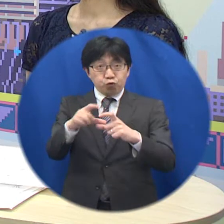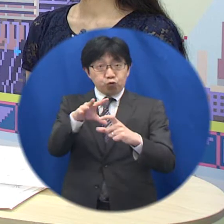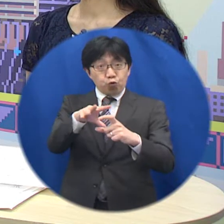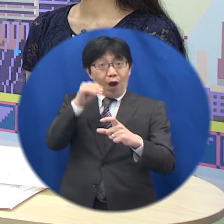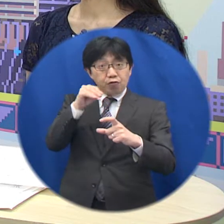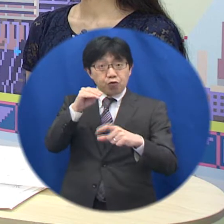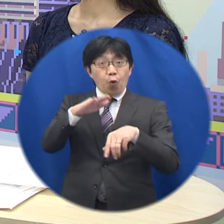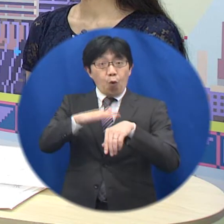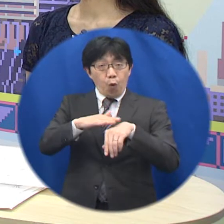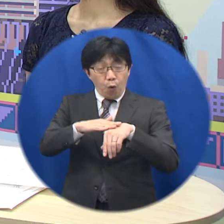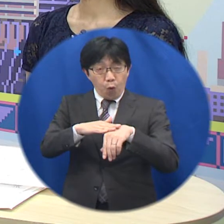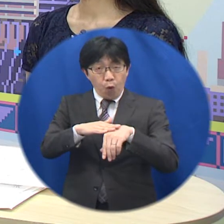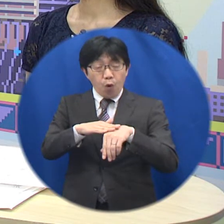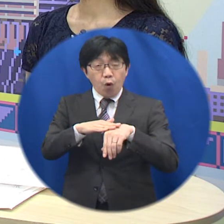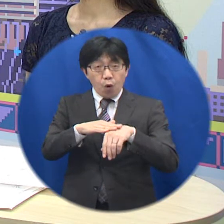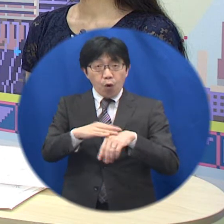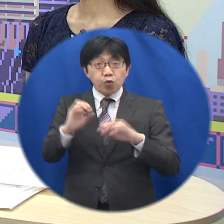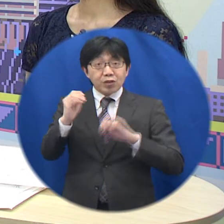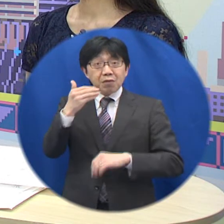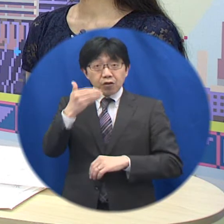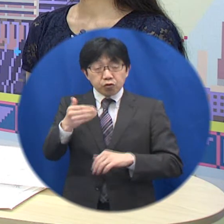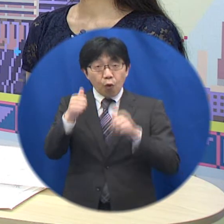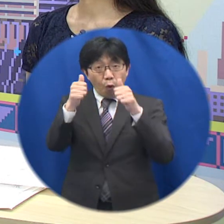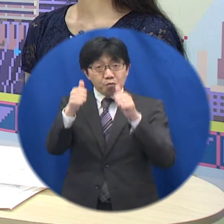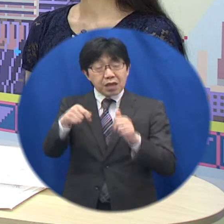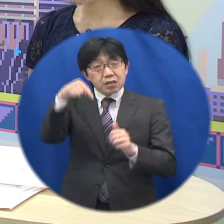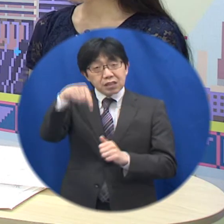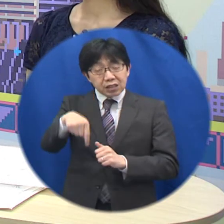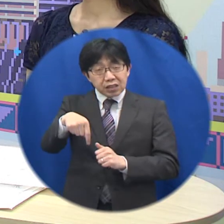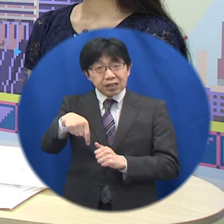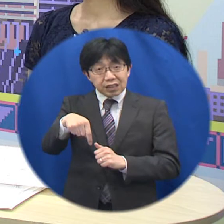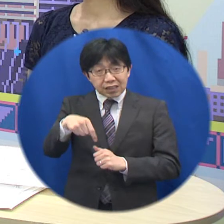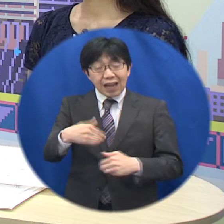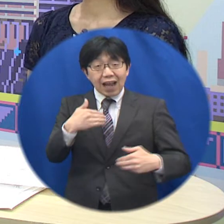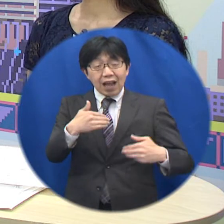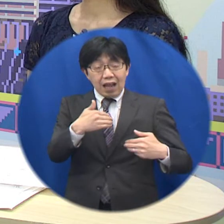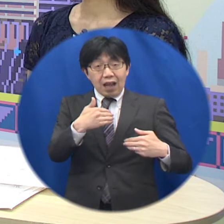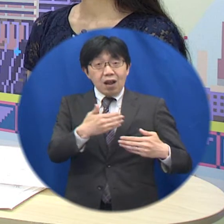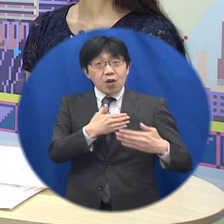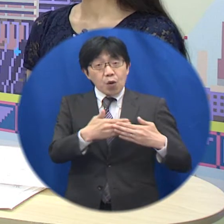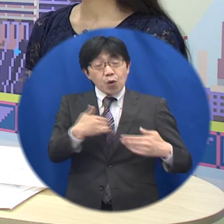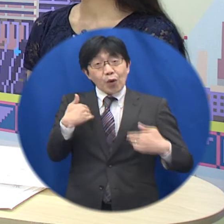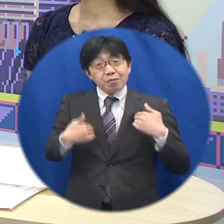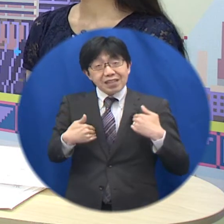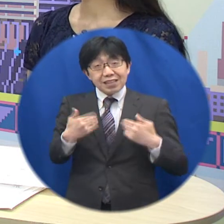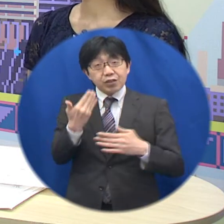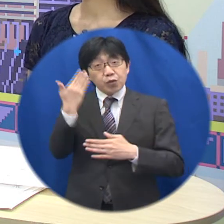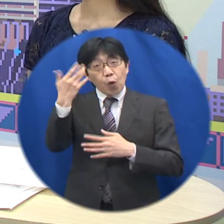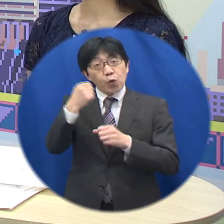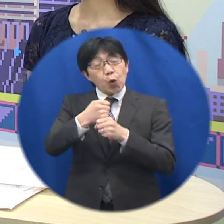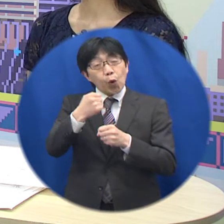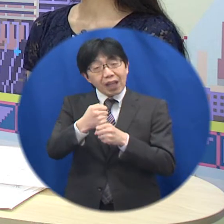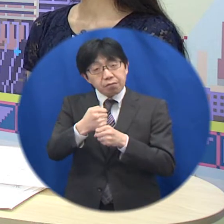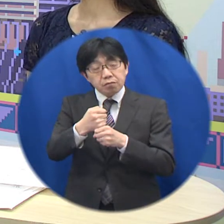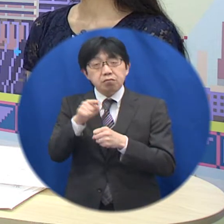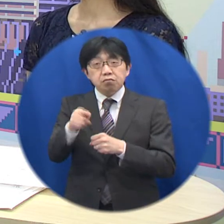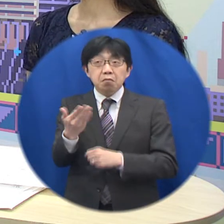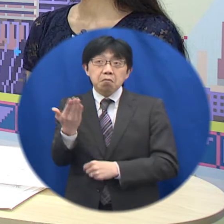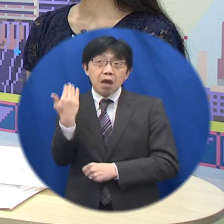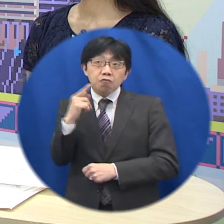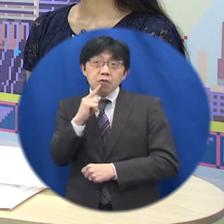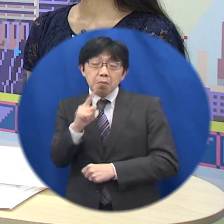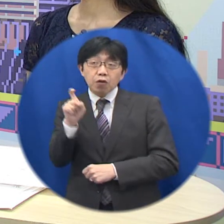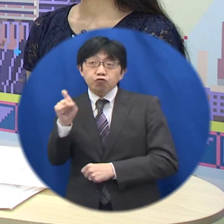は豊島区ホームページでときめき創造展と検索していただきますと、第13回